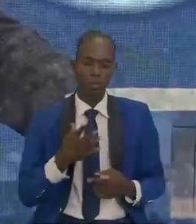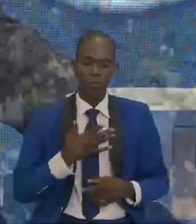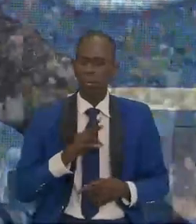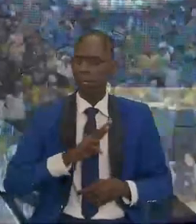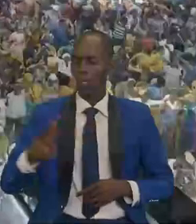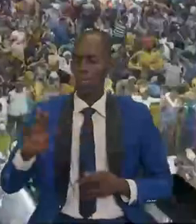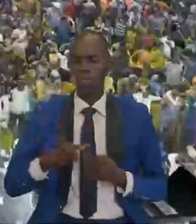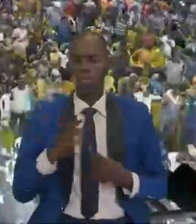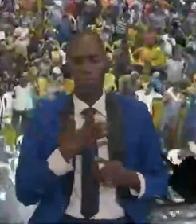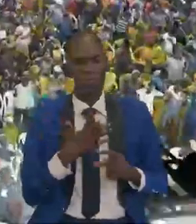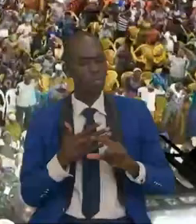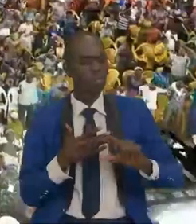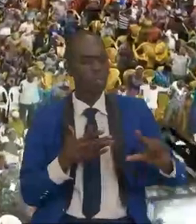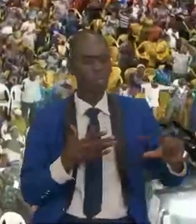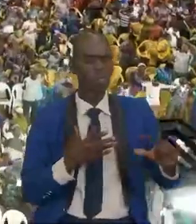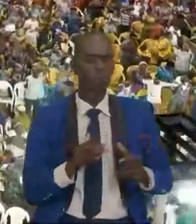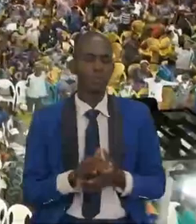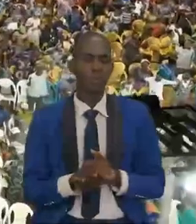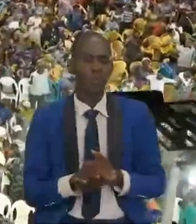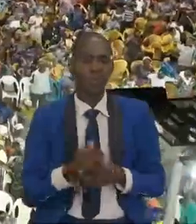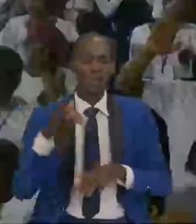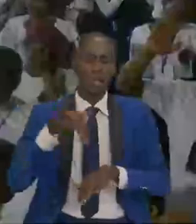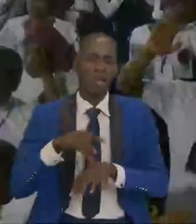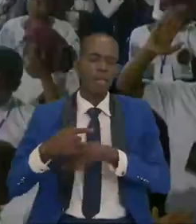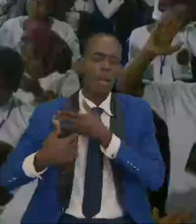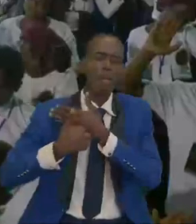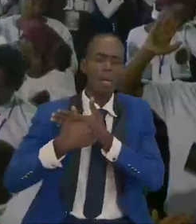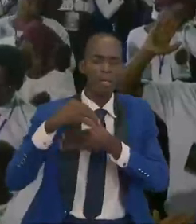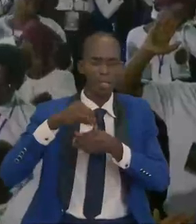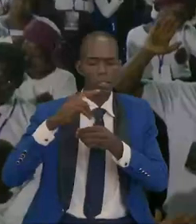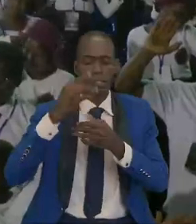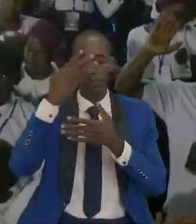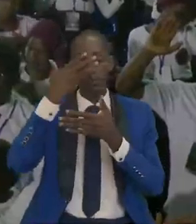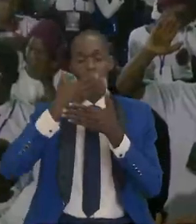Partout maintenant, à ma droite, à ma gauche,